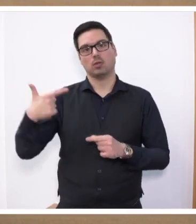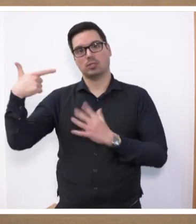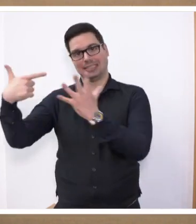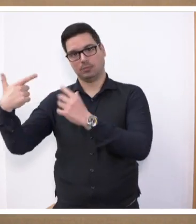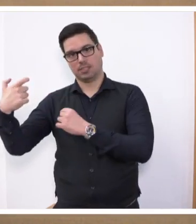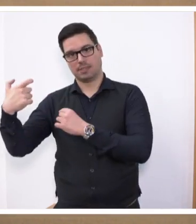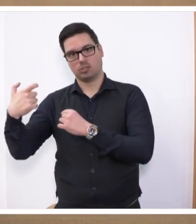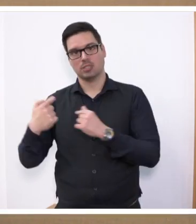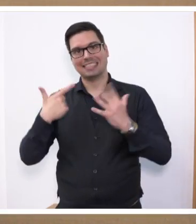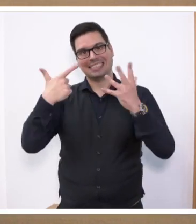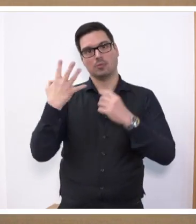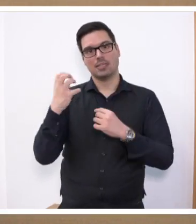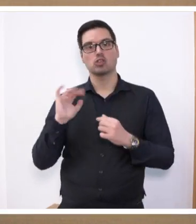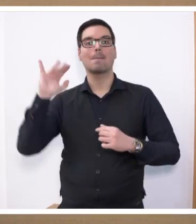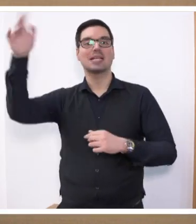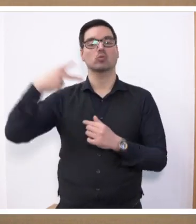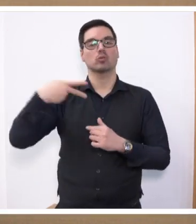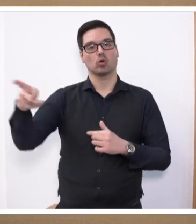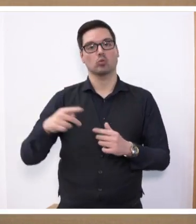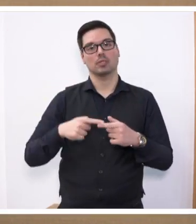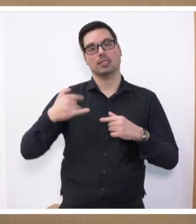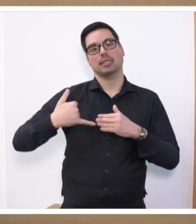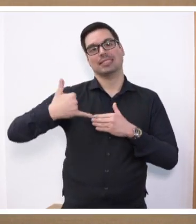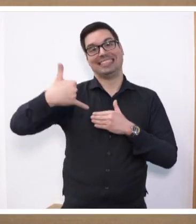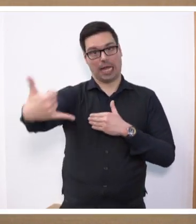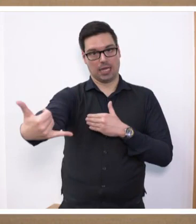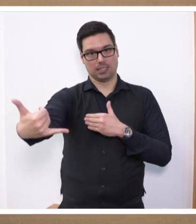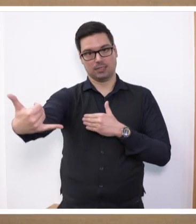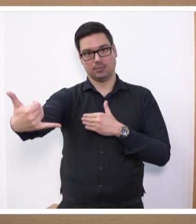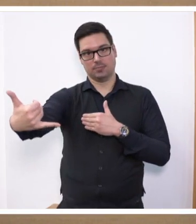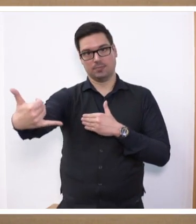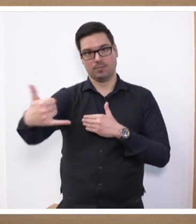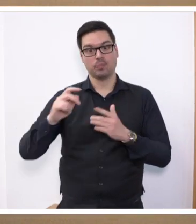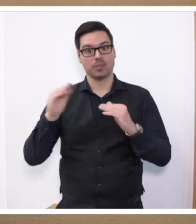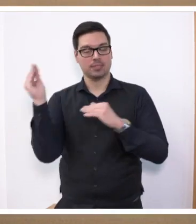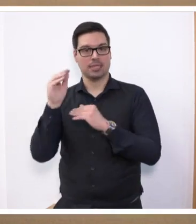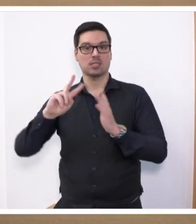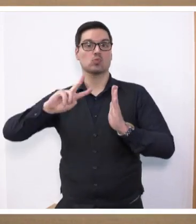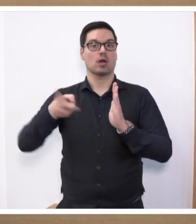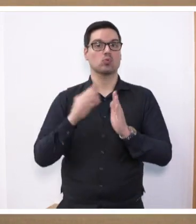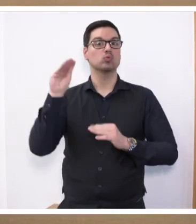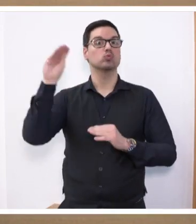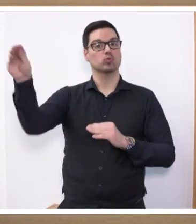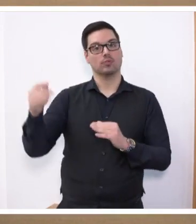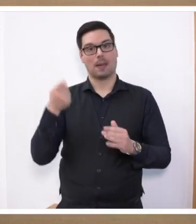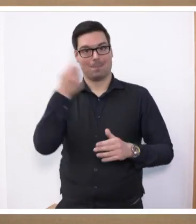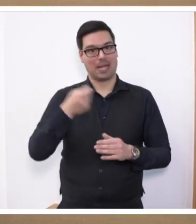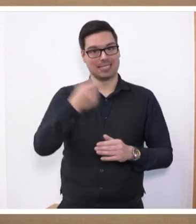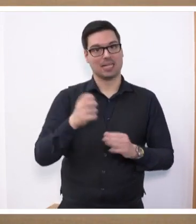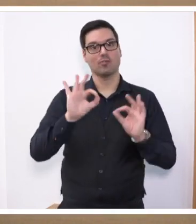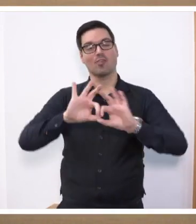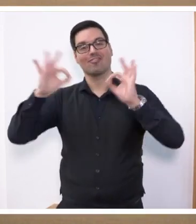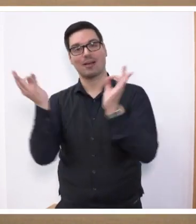Land 47 Millionen Euro in den nächsten Jahren. Dazu gehört auch, dass wir als Land künftig die Beiträge für die Familien